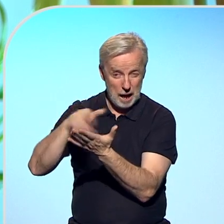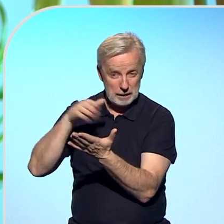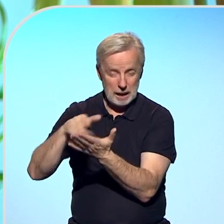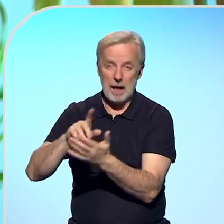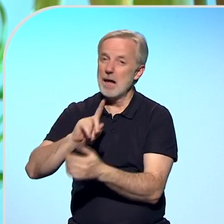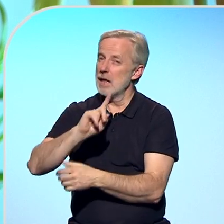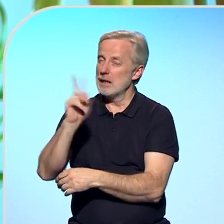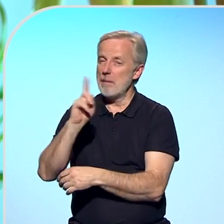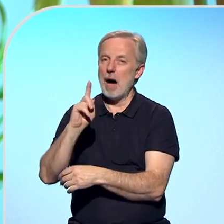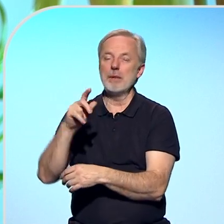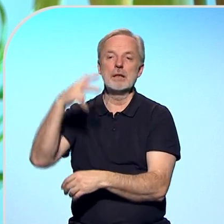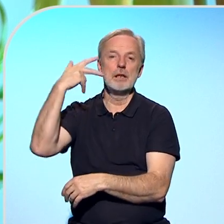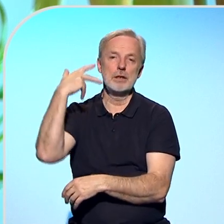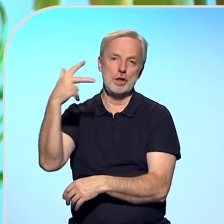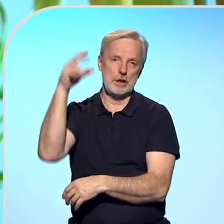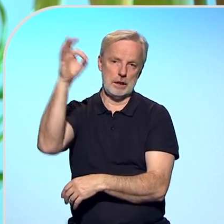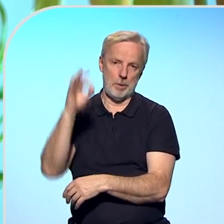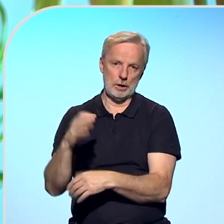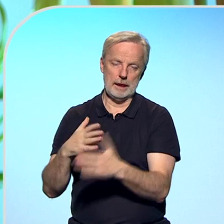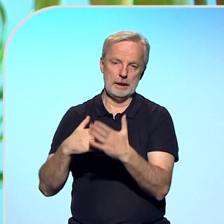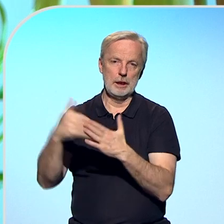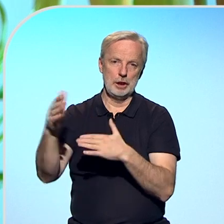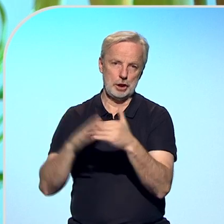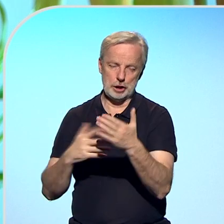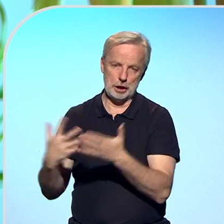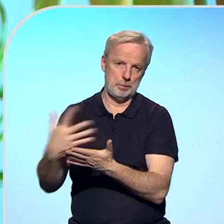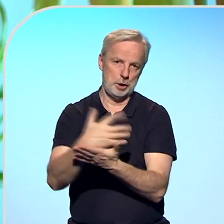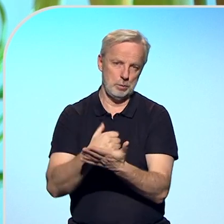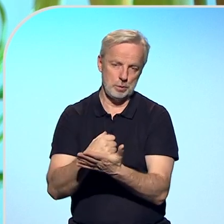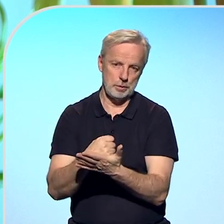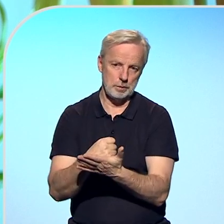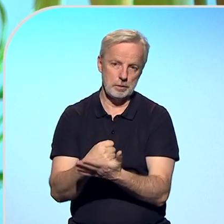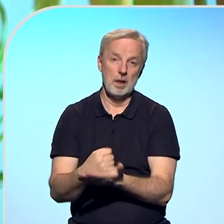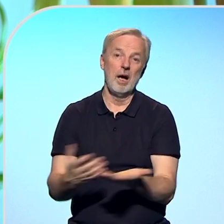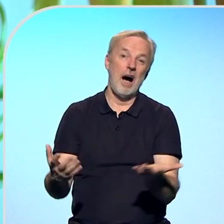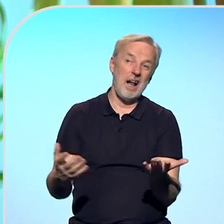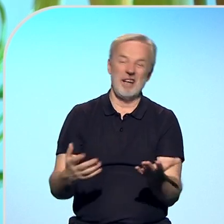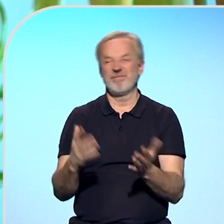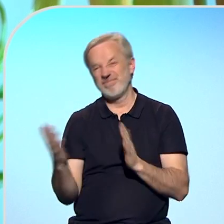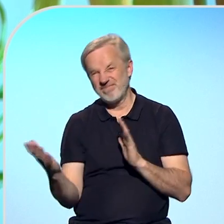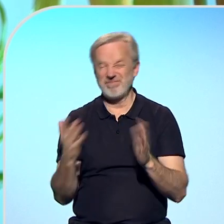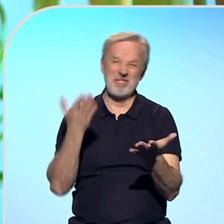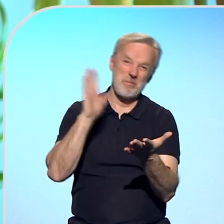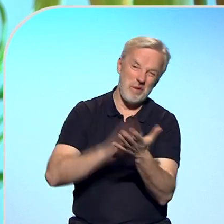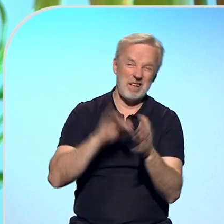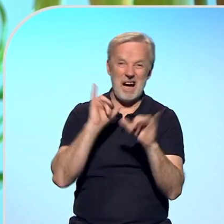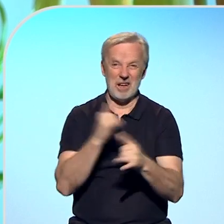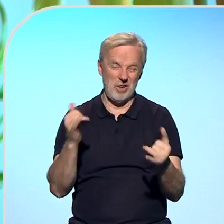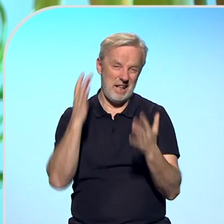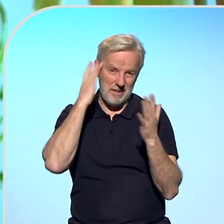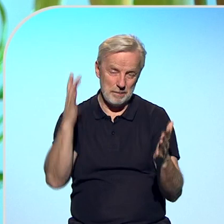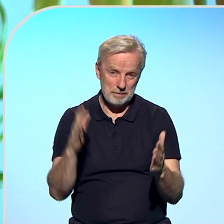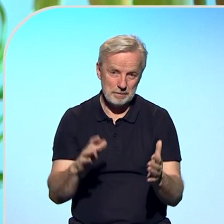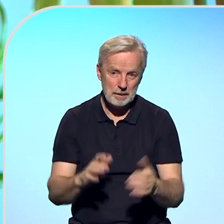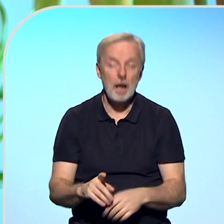tých 30% našich čistých príjmov. Samozrejme je to otázka, či je to niekedy možné alebo nie. A možno poslednú vec, ktorú by som dodal,